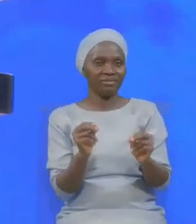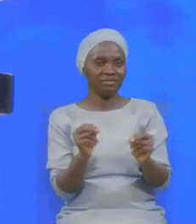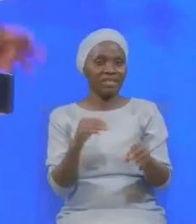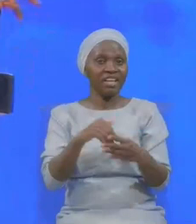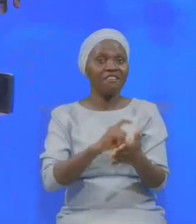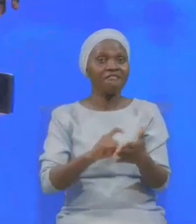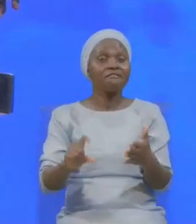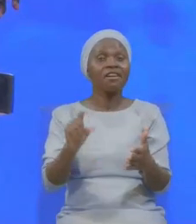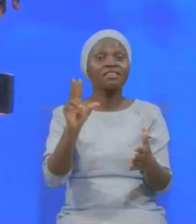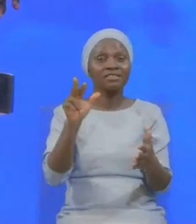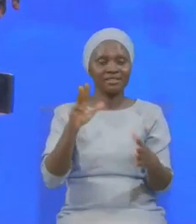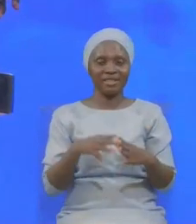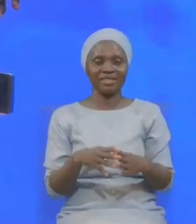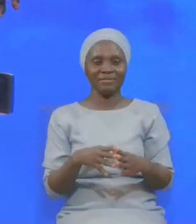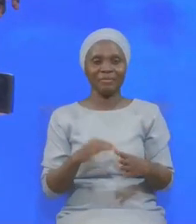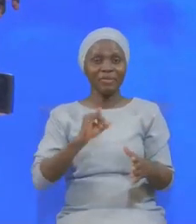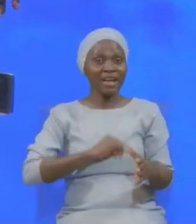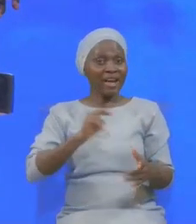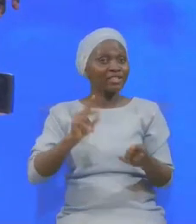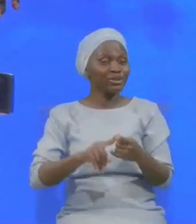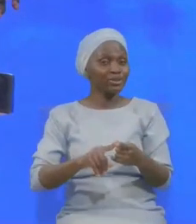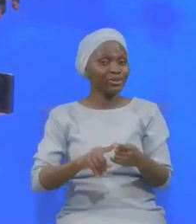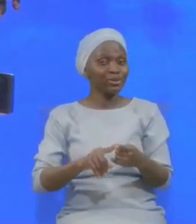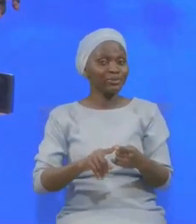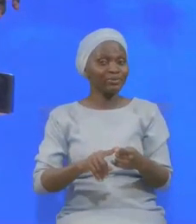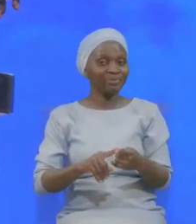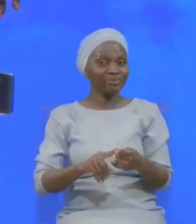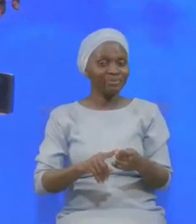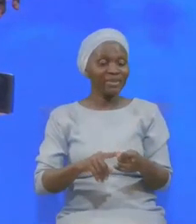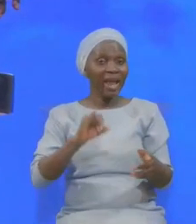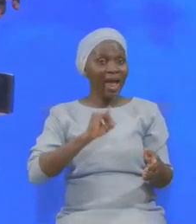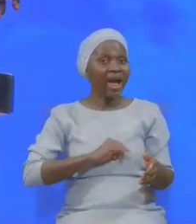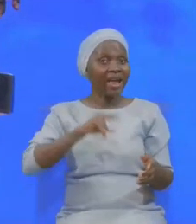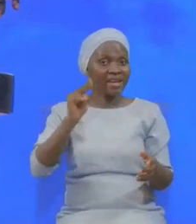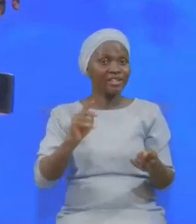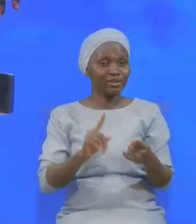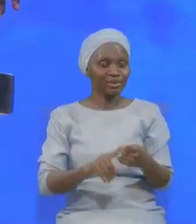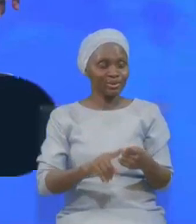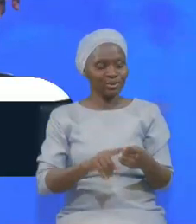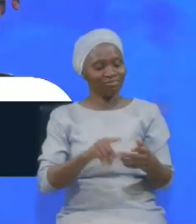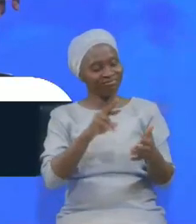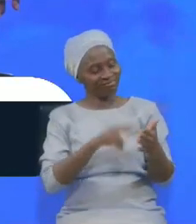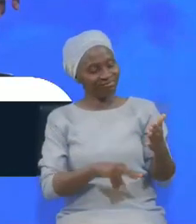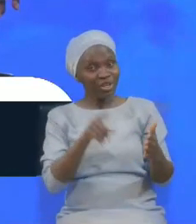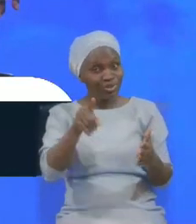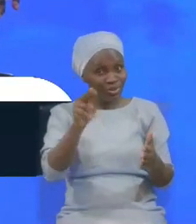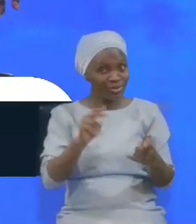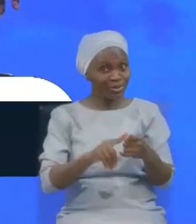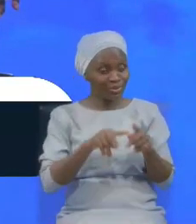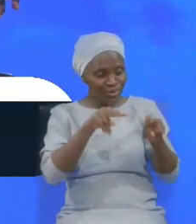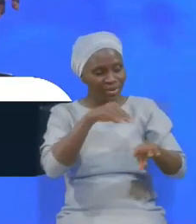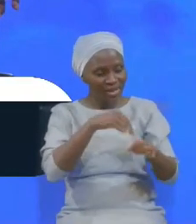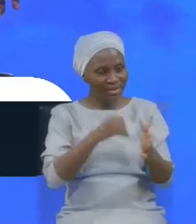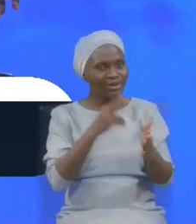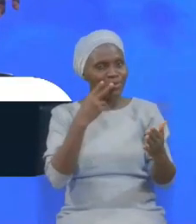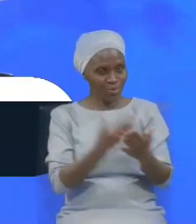13. Je dois bien respirer avant de vous lire le verset 13. Vous devez bien regarder le